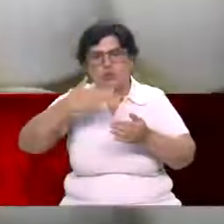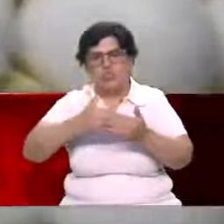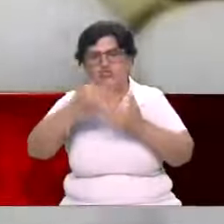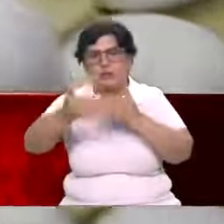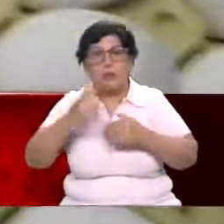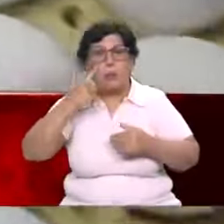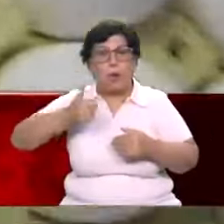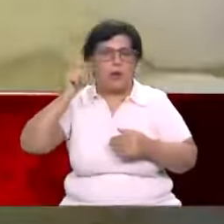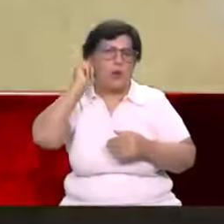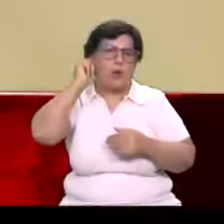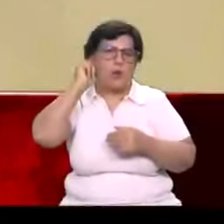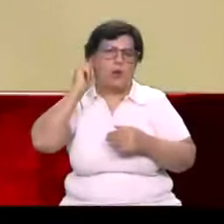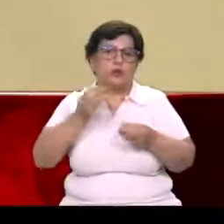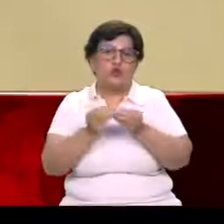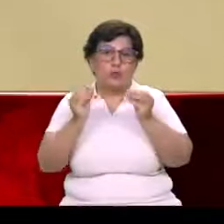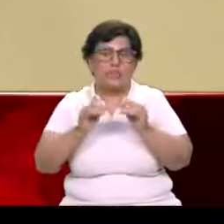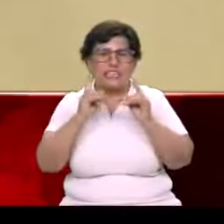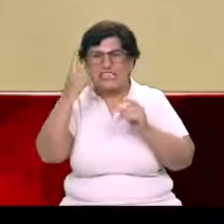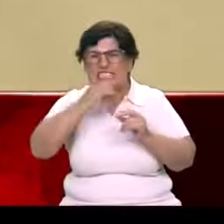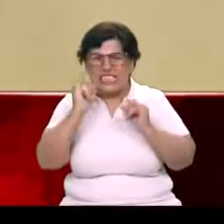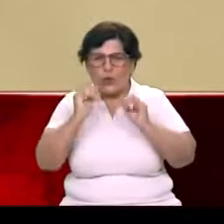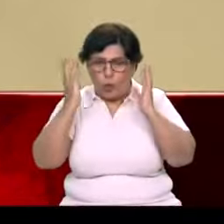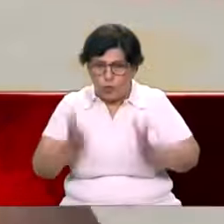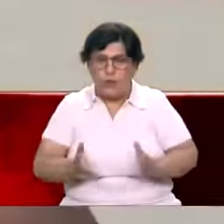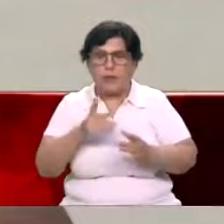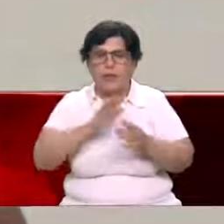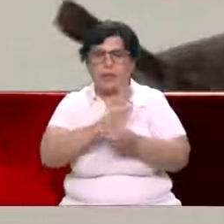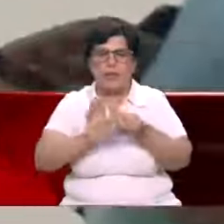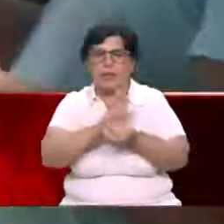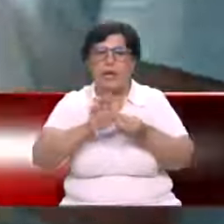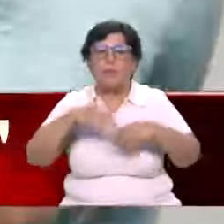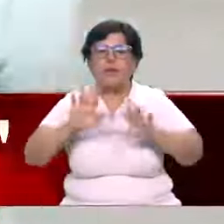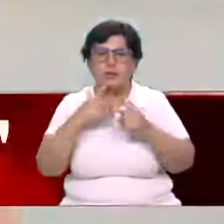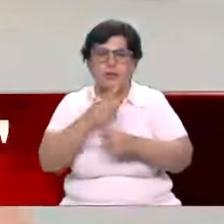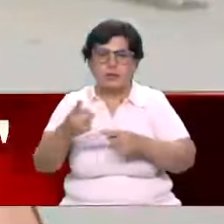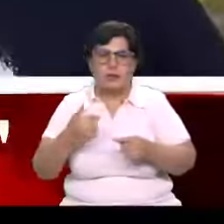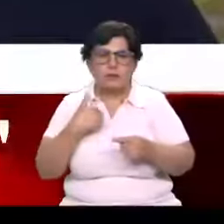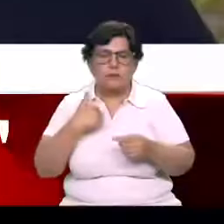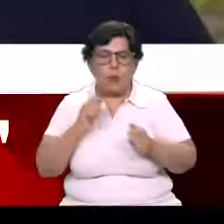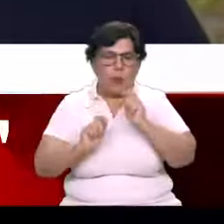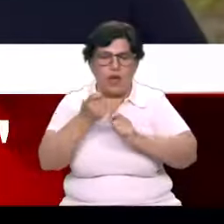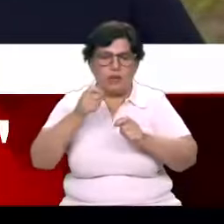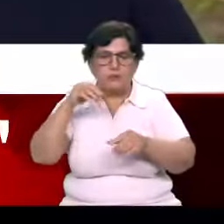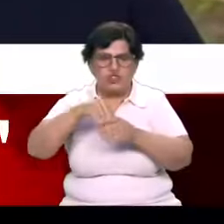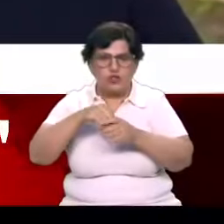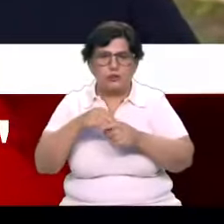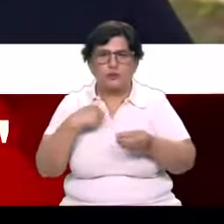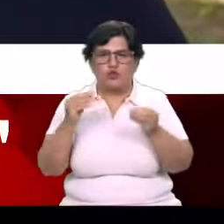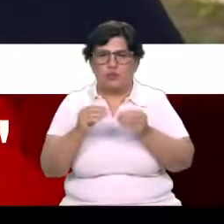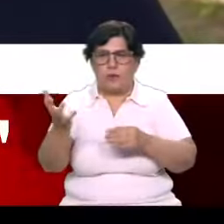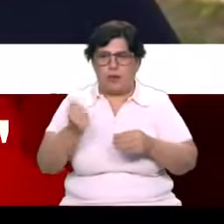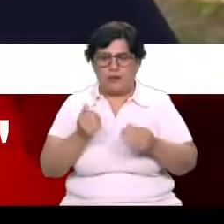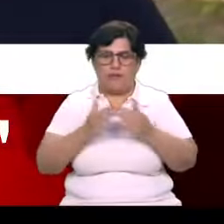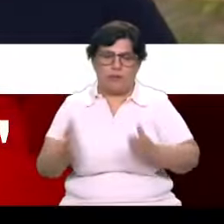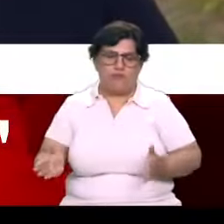ancak bakanlık uyardı yumurtalar kirli bile olsa yıkamayın dedi kullanacağım zaman yıkıyorum yumurtaları aldınız eve